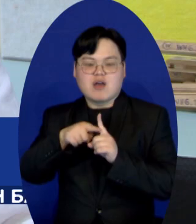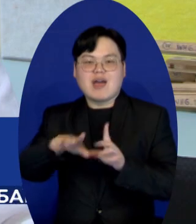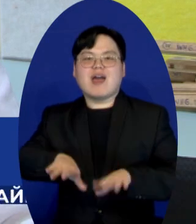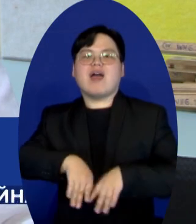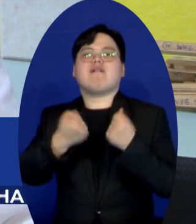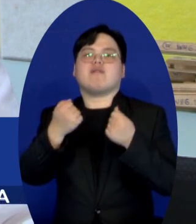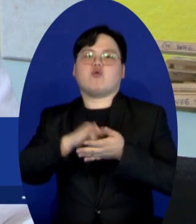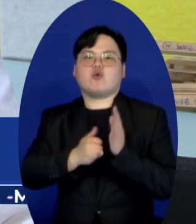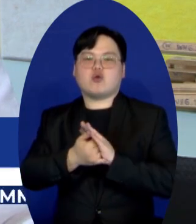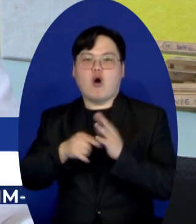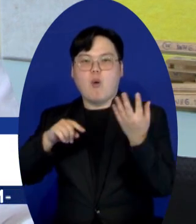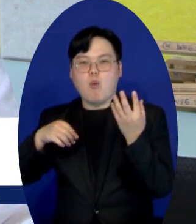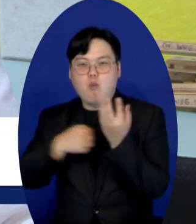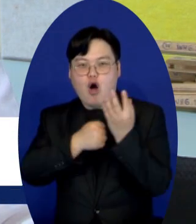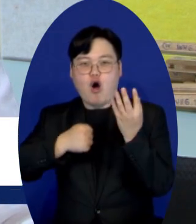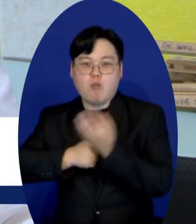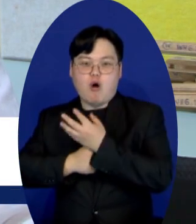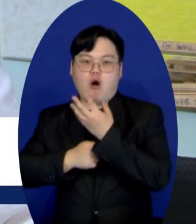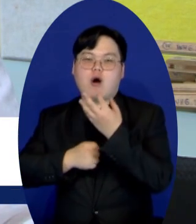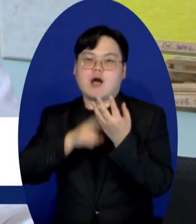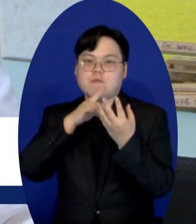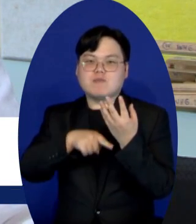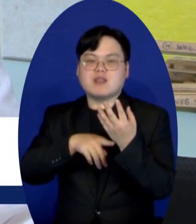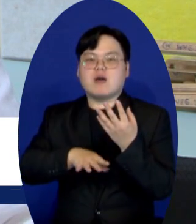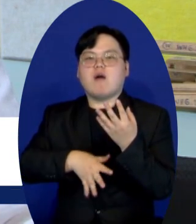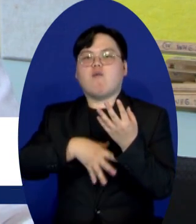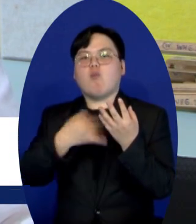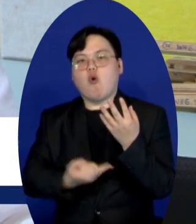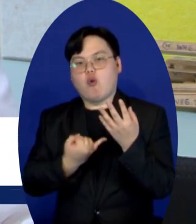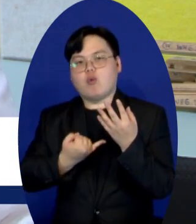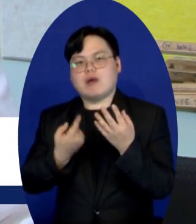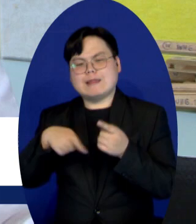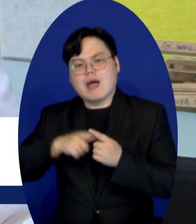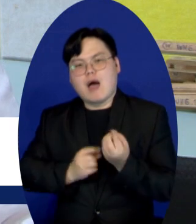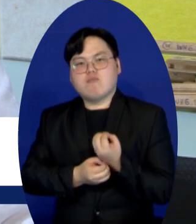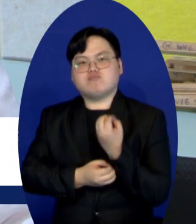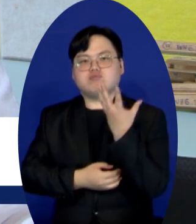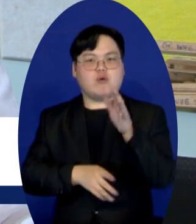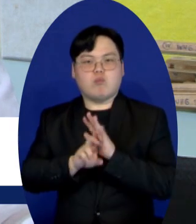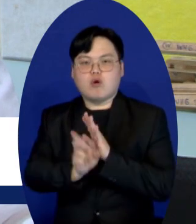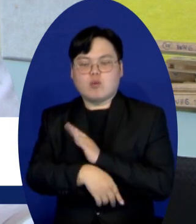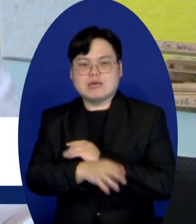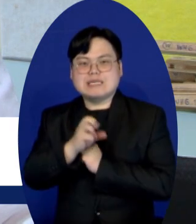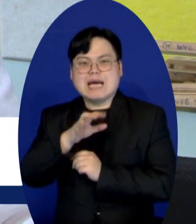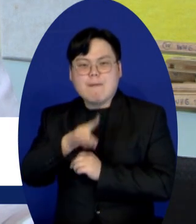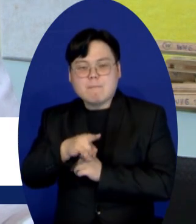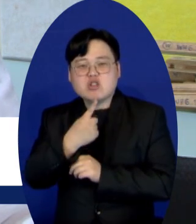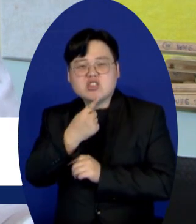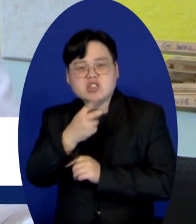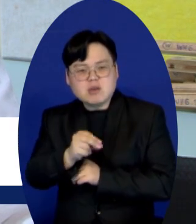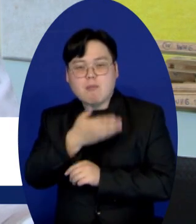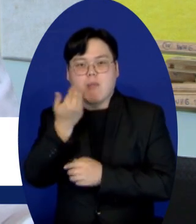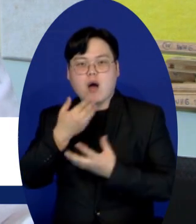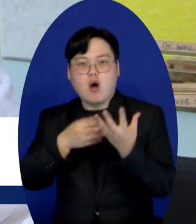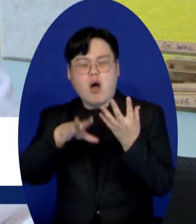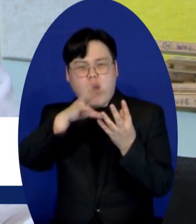байна. Цаашдаа ургах ямарч нөхцөлгүй болгож байна гэсэн. Дээрээс нь самарыг тэр чигээр нь ямар ч самар үлдээхгүйгээр бүгднгийн цуглуул авчгаар тэнд байгаль